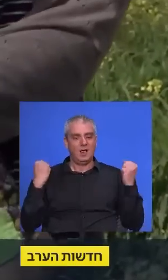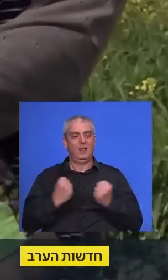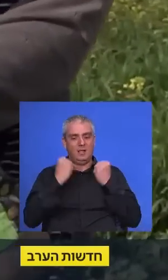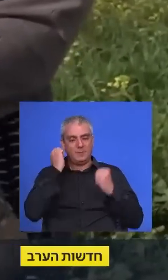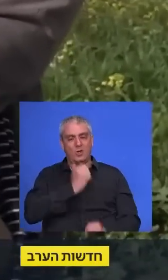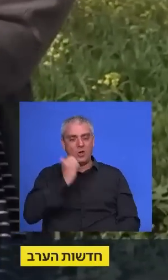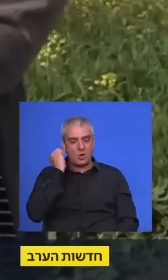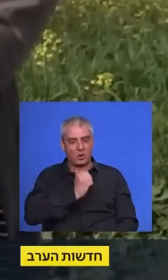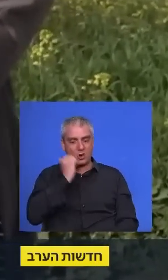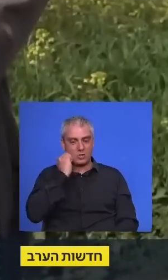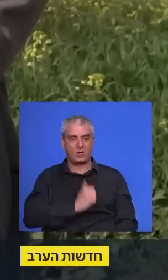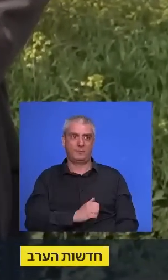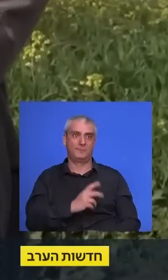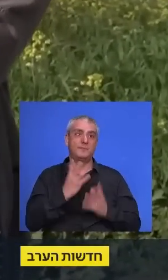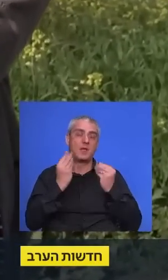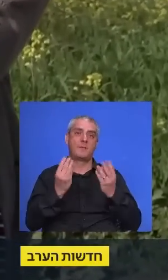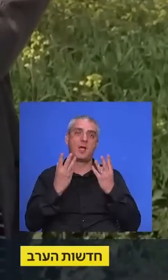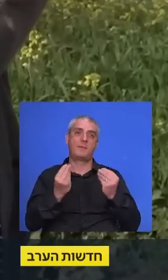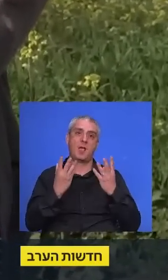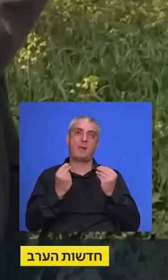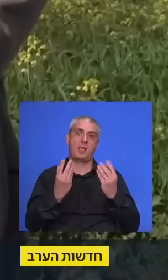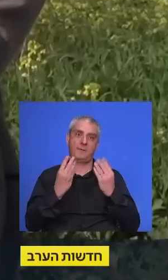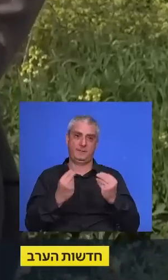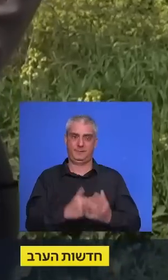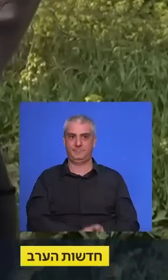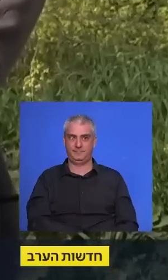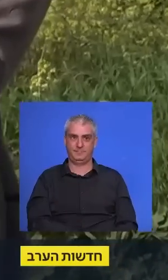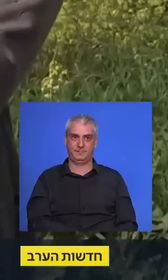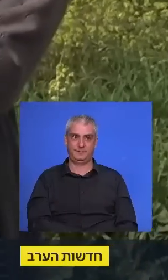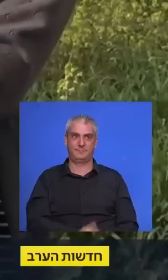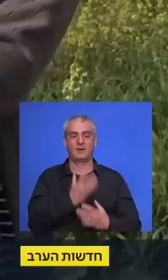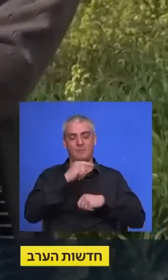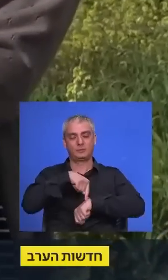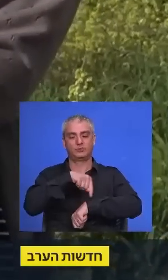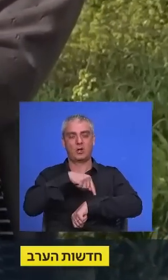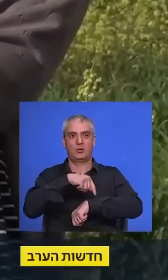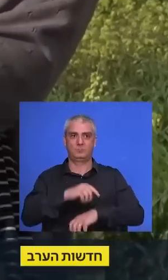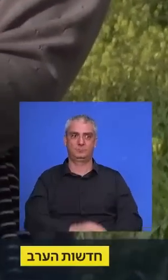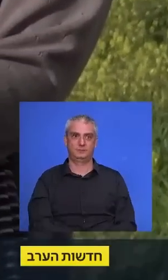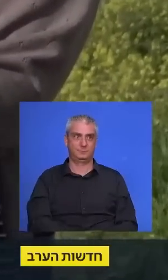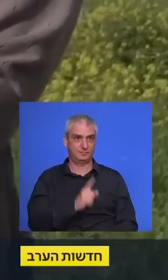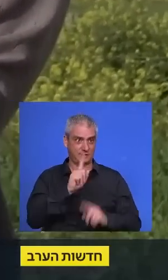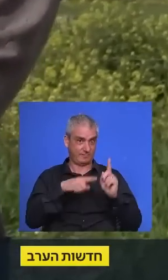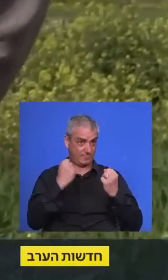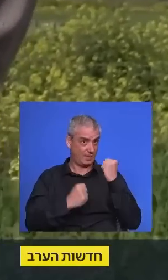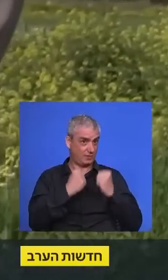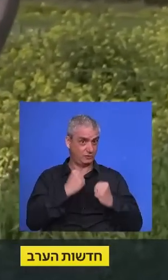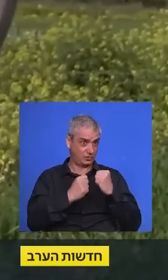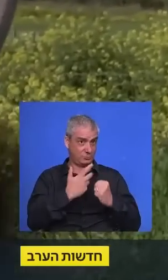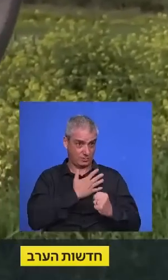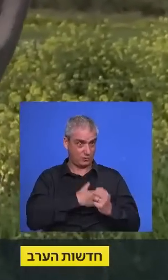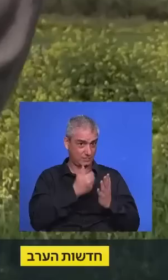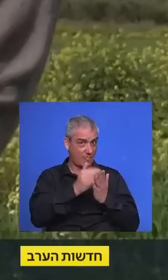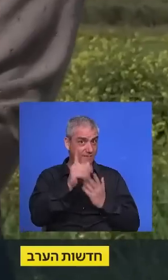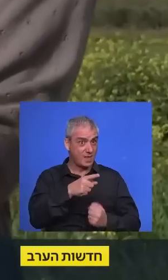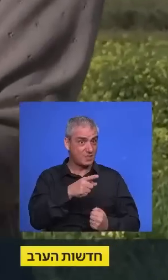יום מלא מלא מלא. הוא פשוט ביום. יש לפעמים שקשה, שאתה רוצה